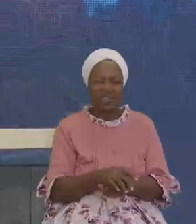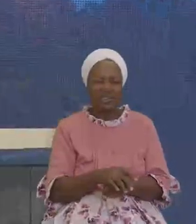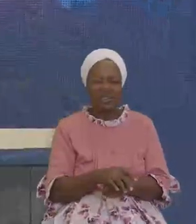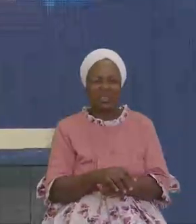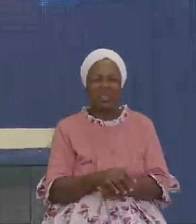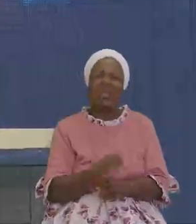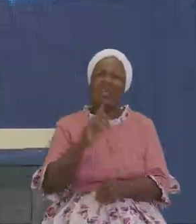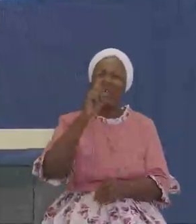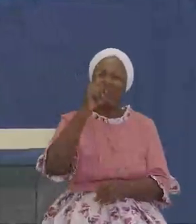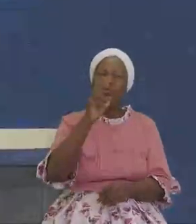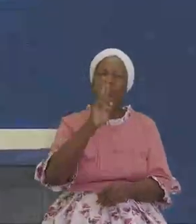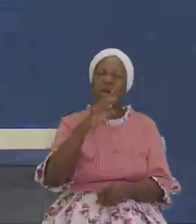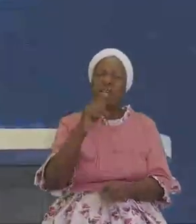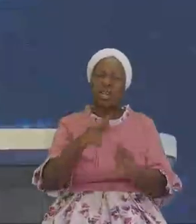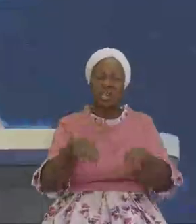ta promesse.